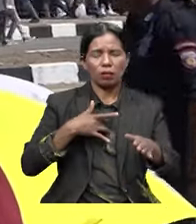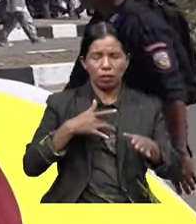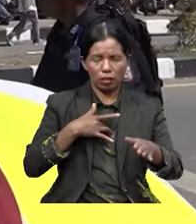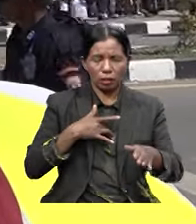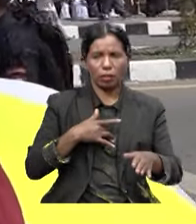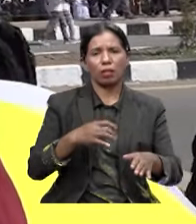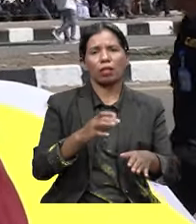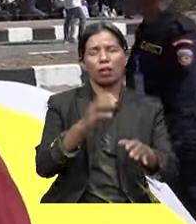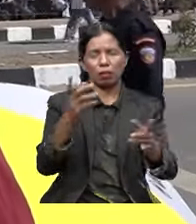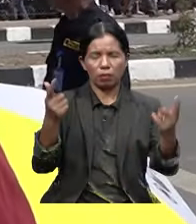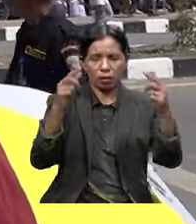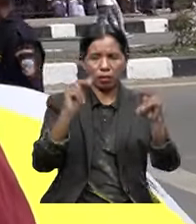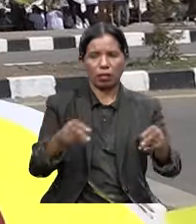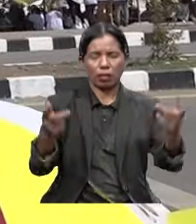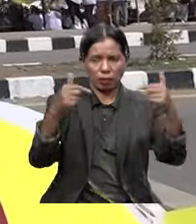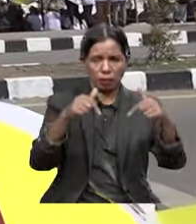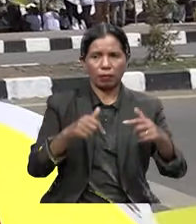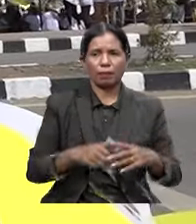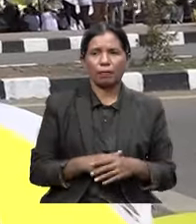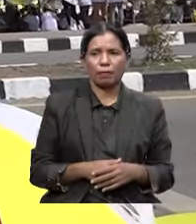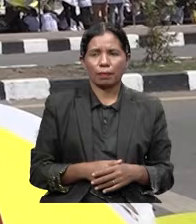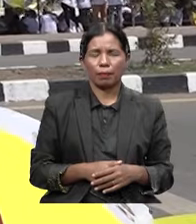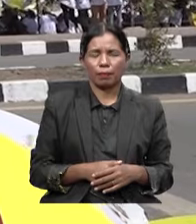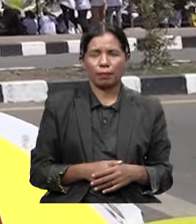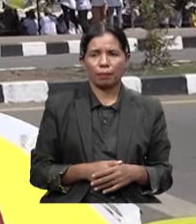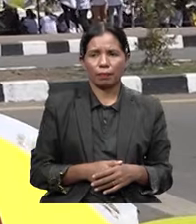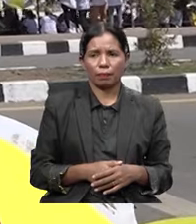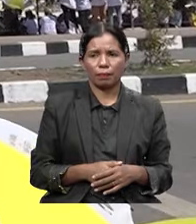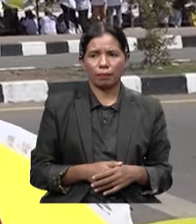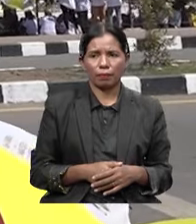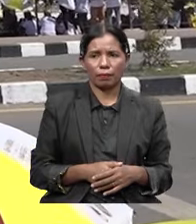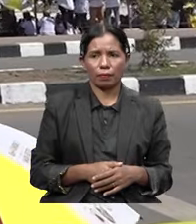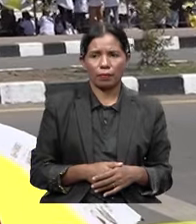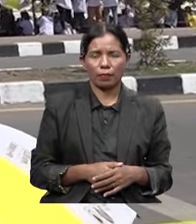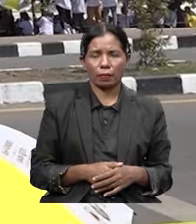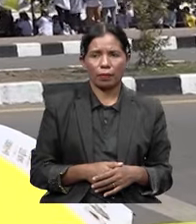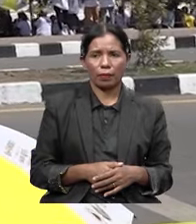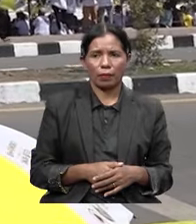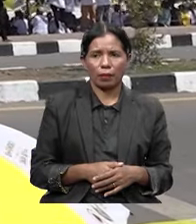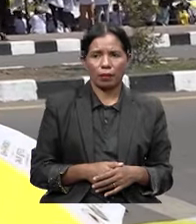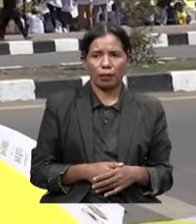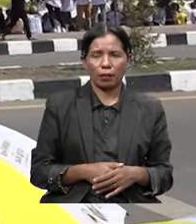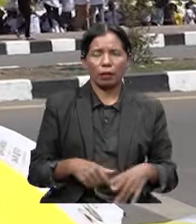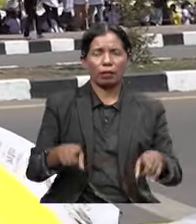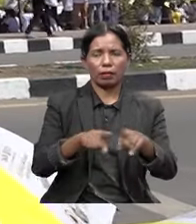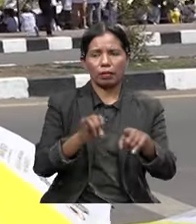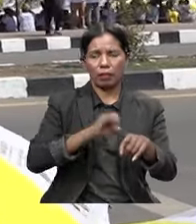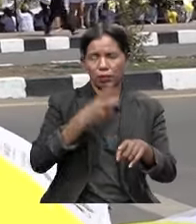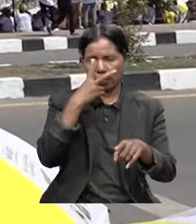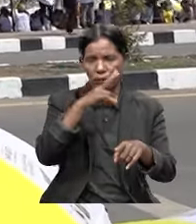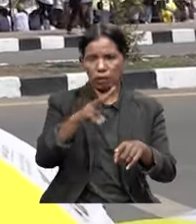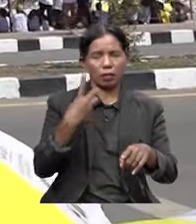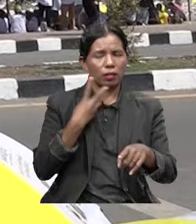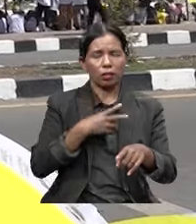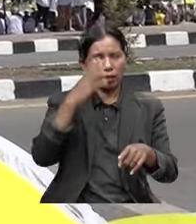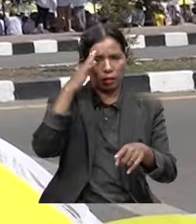briga mai dit ba quando ne ansa acontecimento ne be kita la